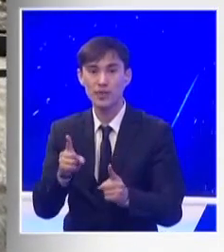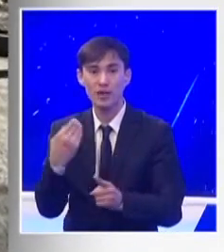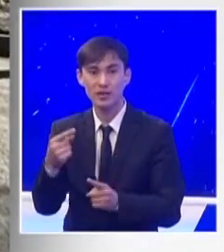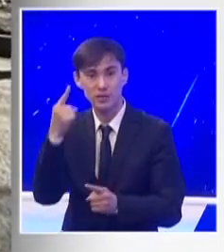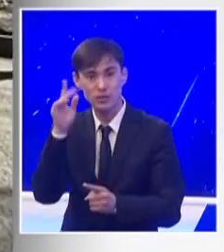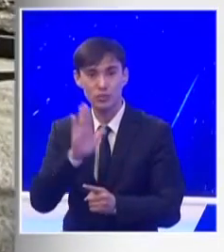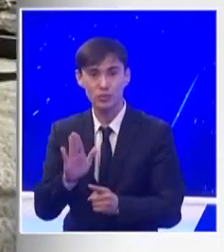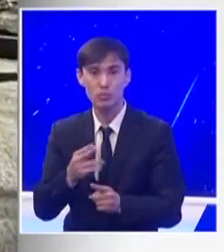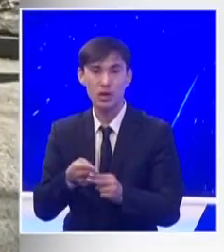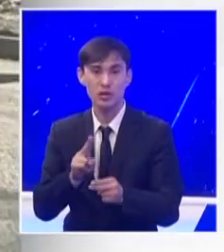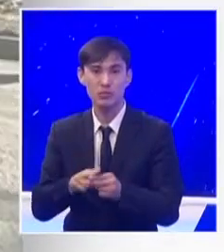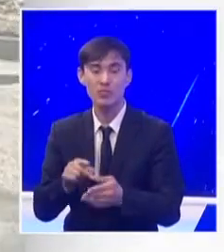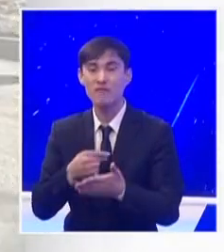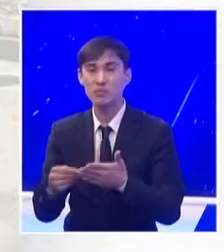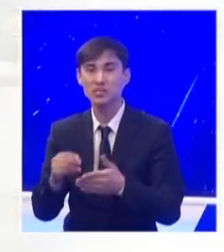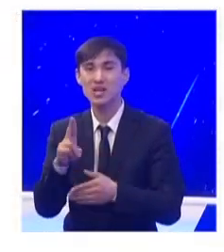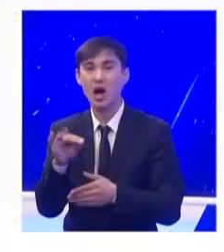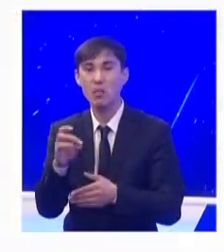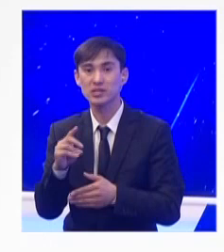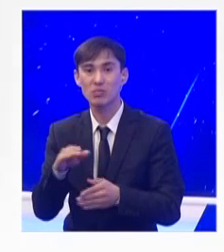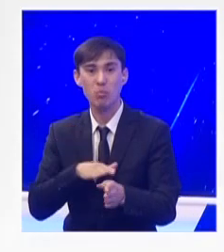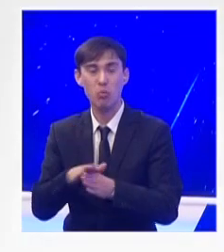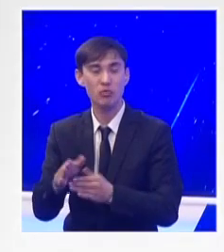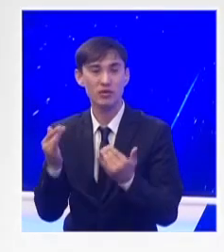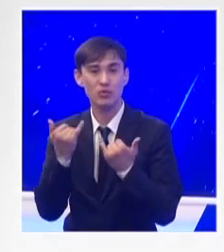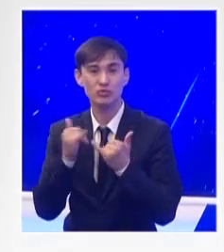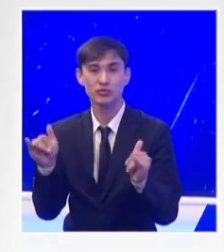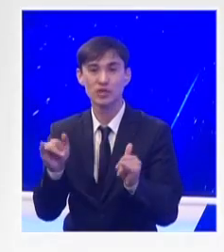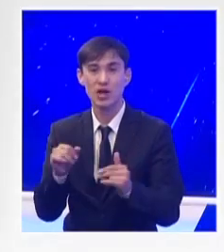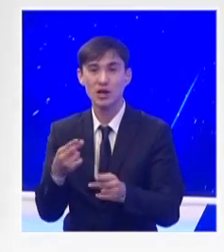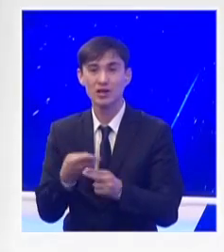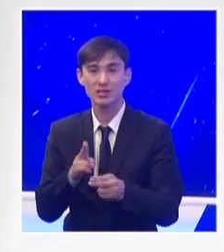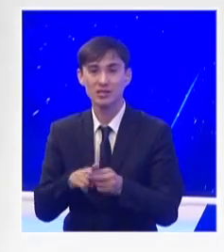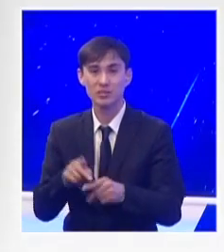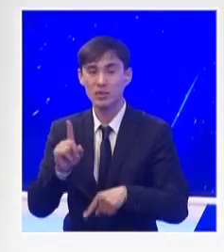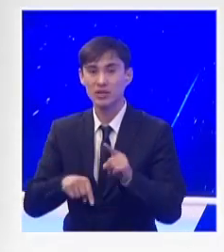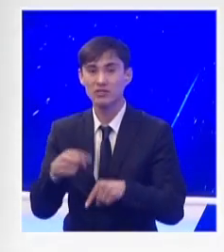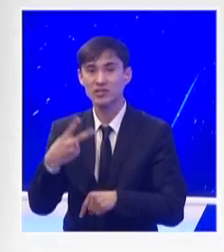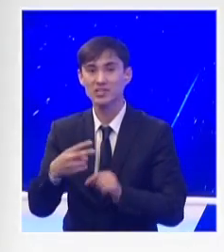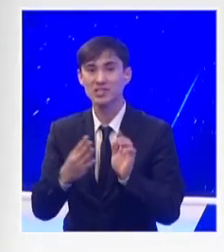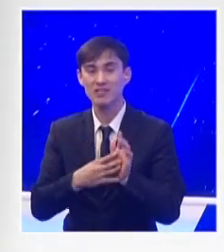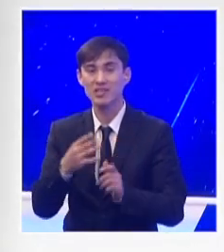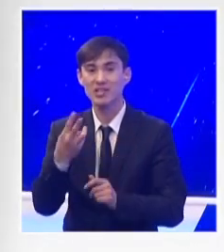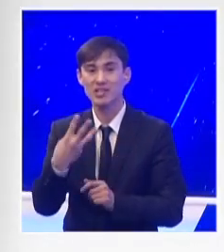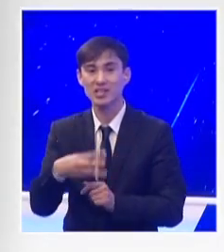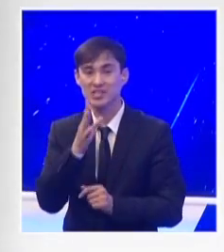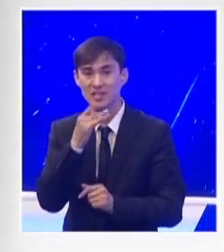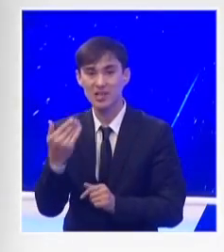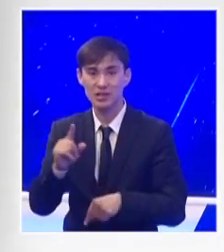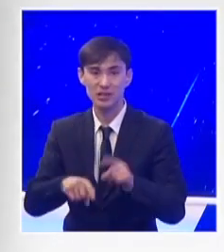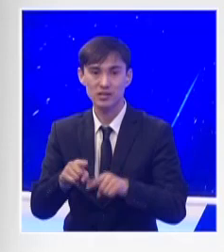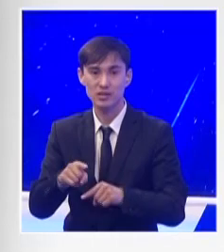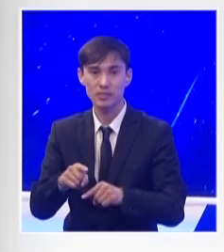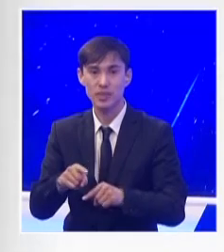Поэтому выписка с кортежем из КАМАЗов стала для нее полной неожиданностью. Креативным родителям 29 и 30 лет сотрудники родильного